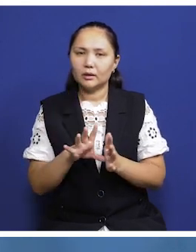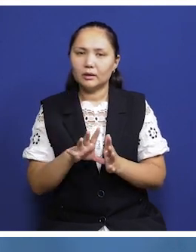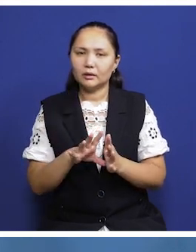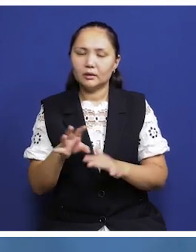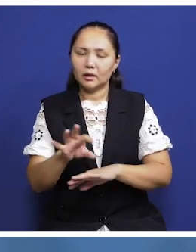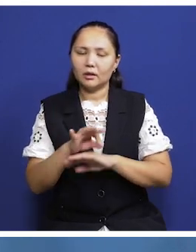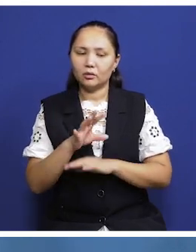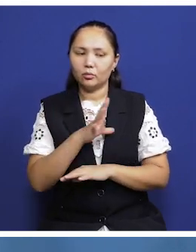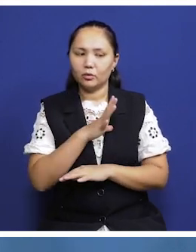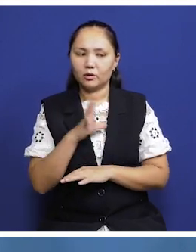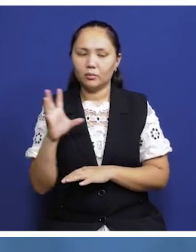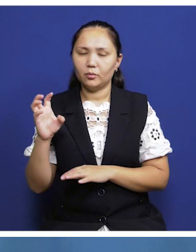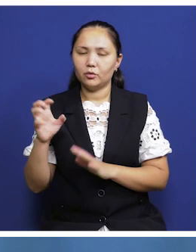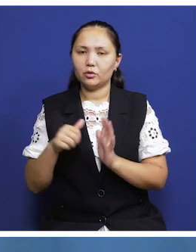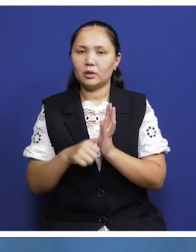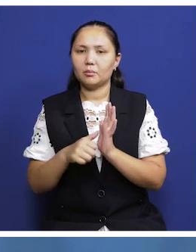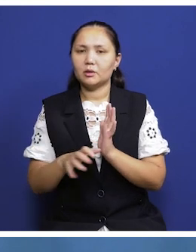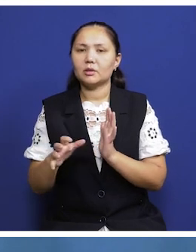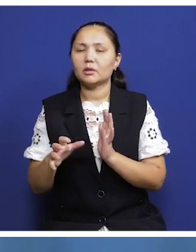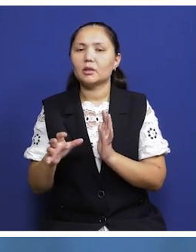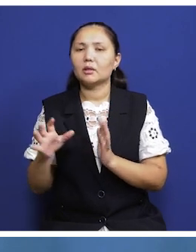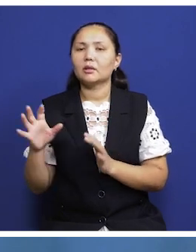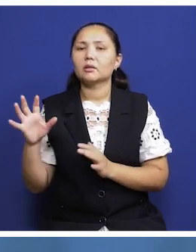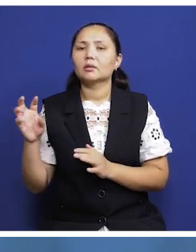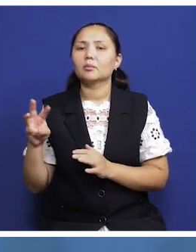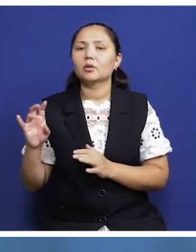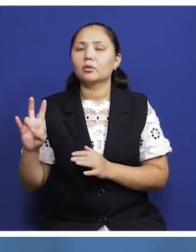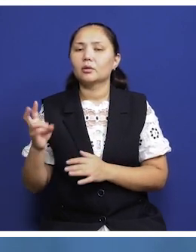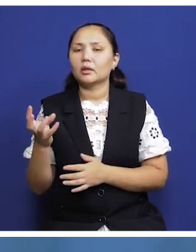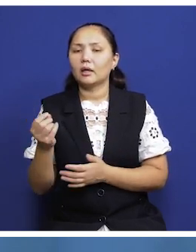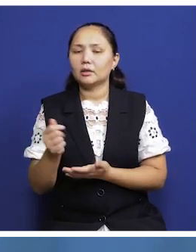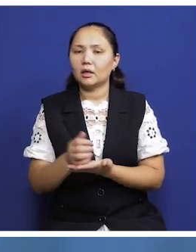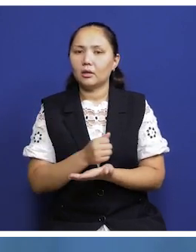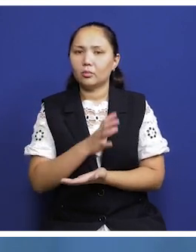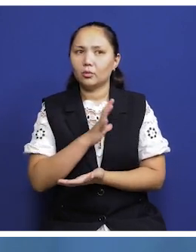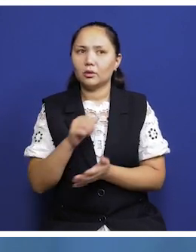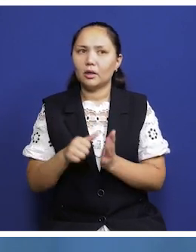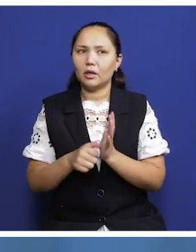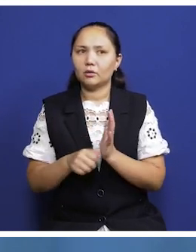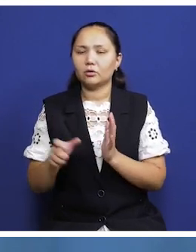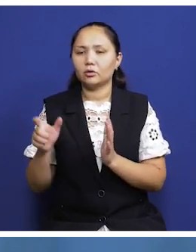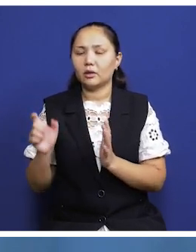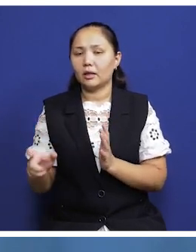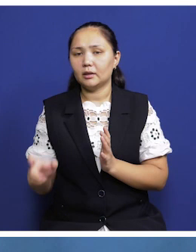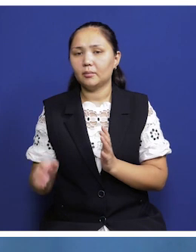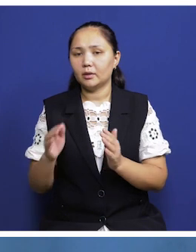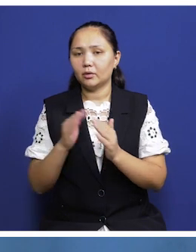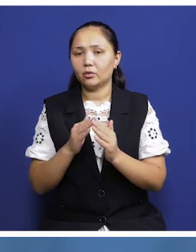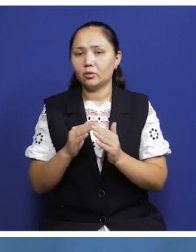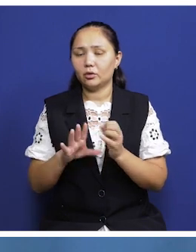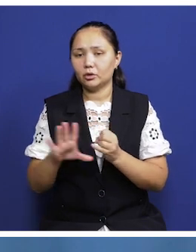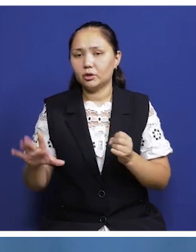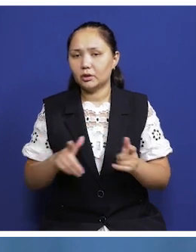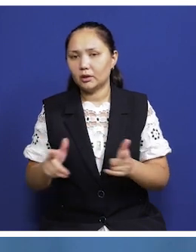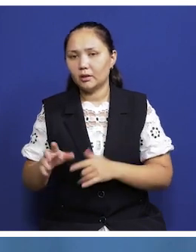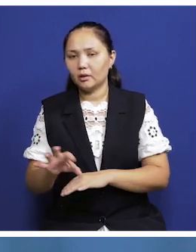өткізілді. Бұған 565 миллион теңге қаражат бөлінді. Нәтижесінде 600-ге жуық жеке тұрғын үй арналған жер учаскелері